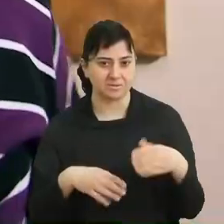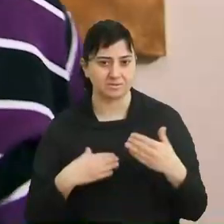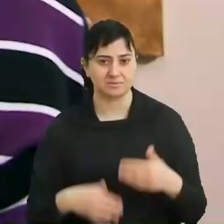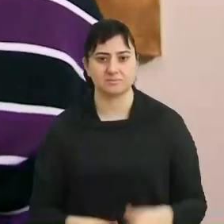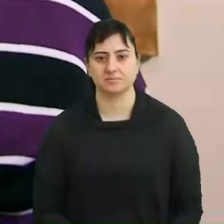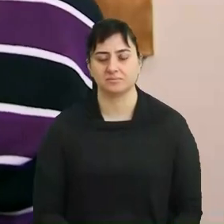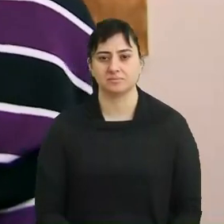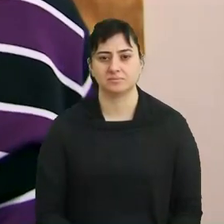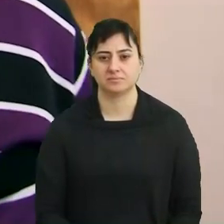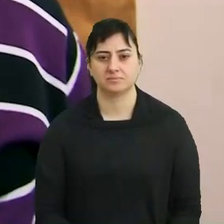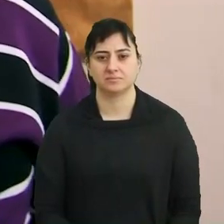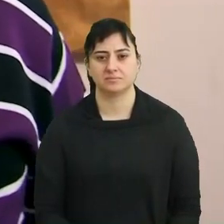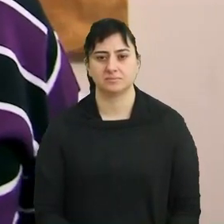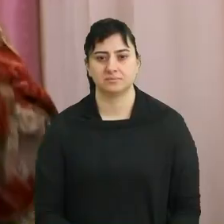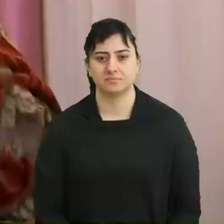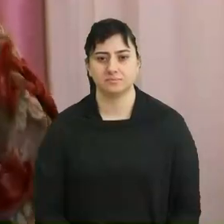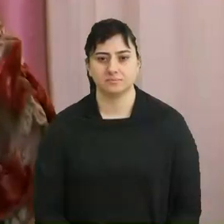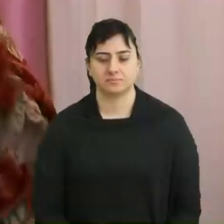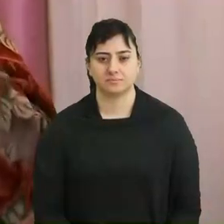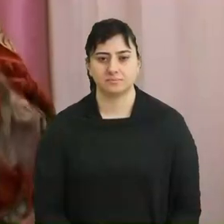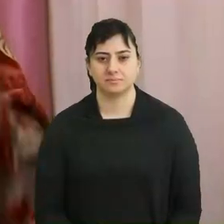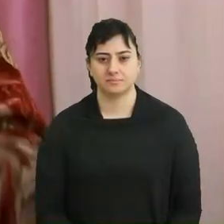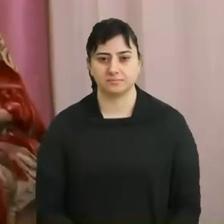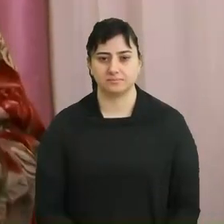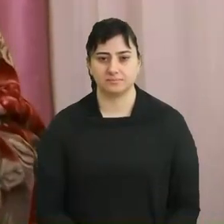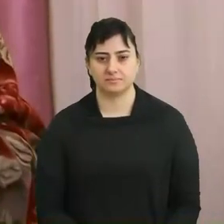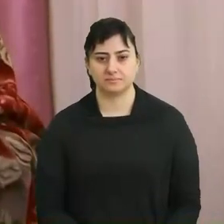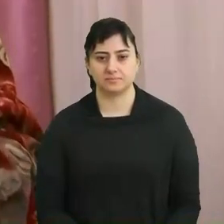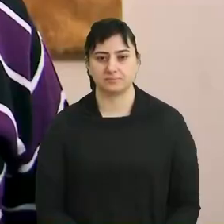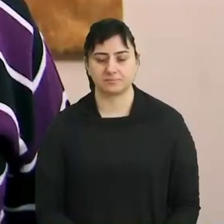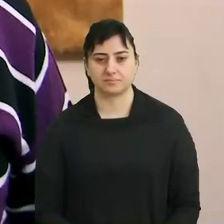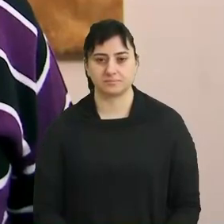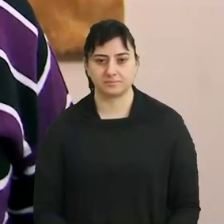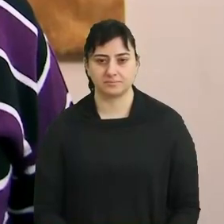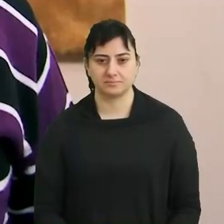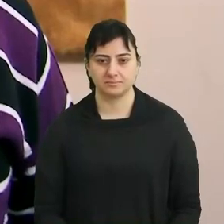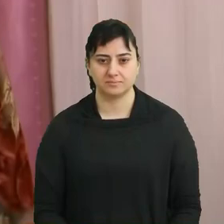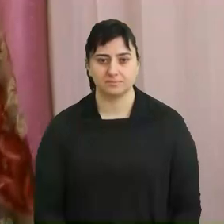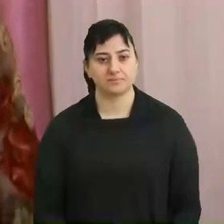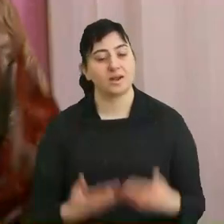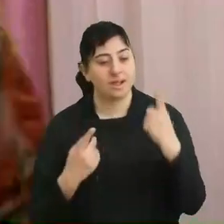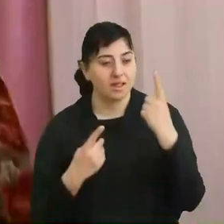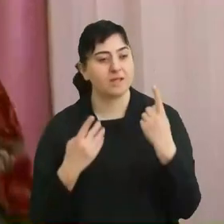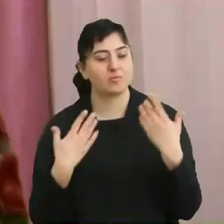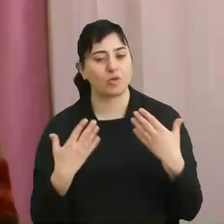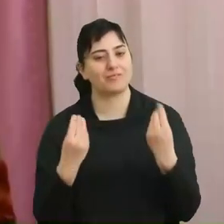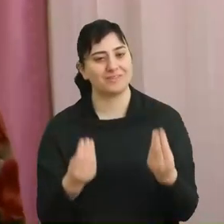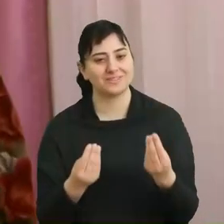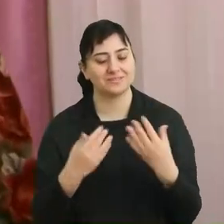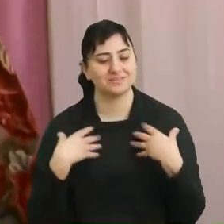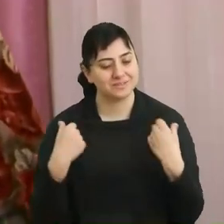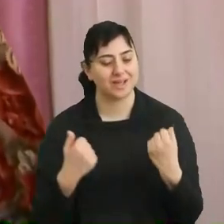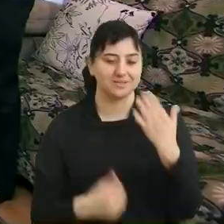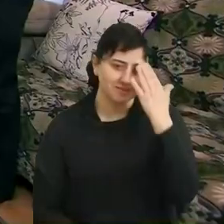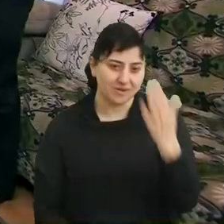çek. İçi gitti parayı verirken. Veysel parayı çenesinin altına sürüp cebine attı. Allah bereket versin. Sağ olasın.